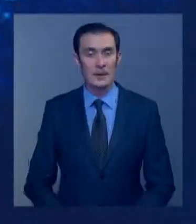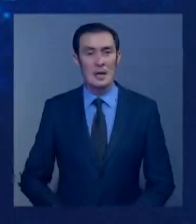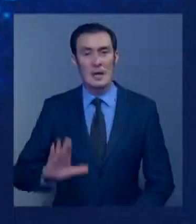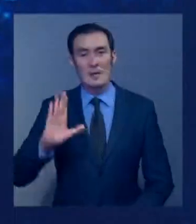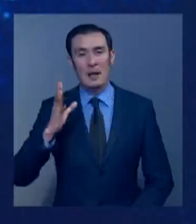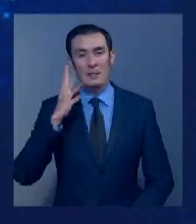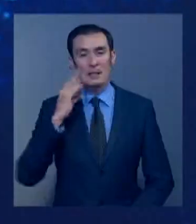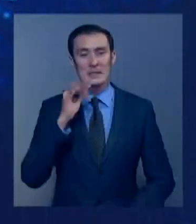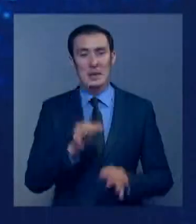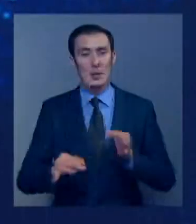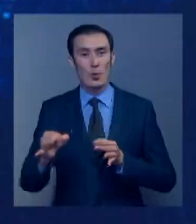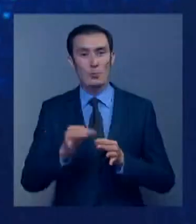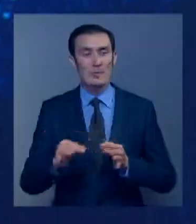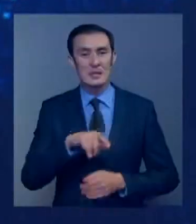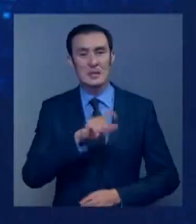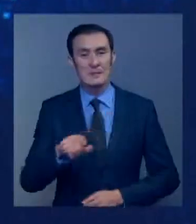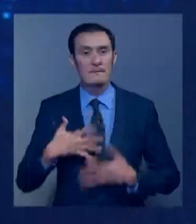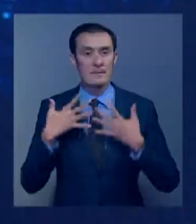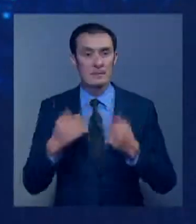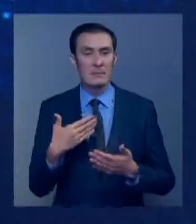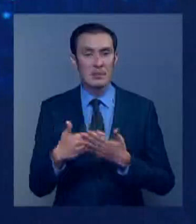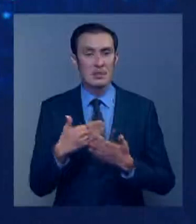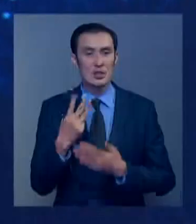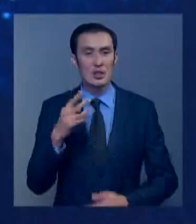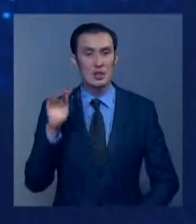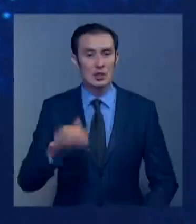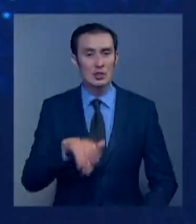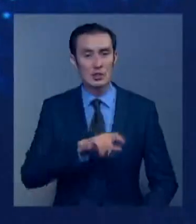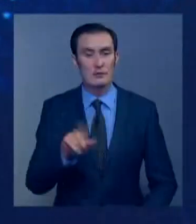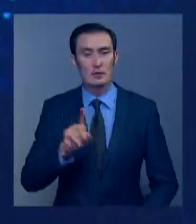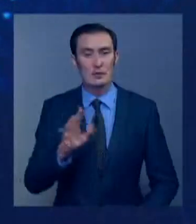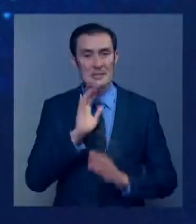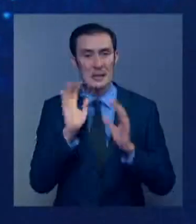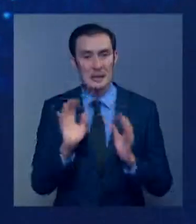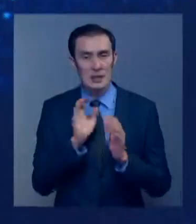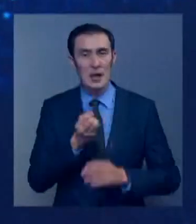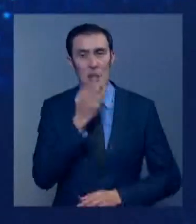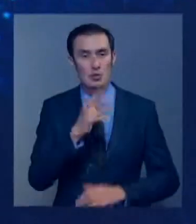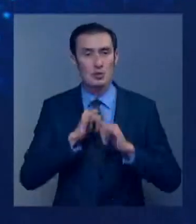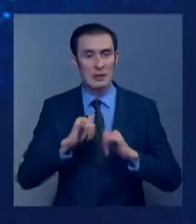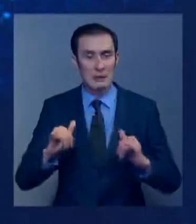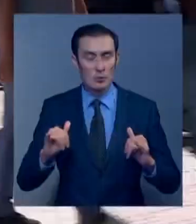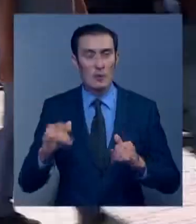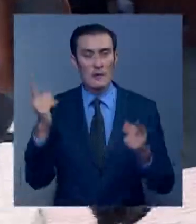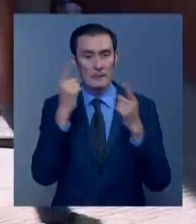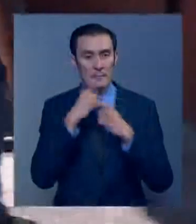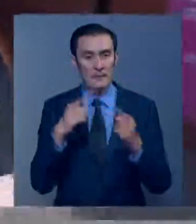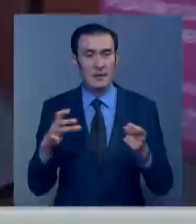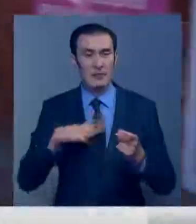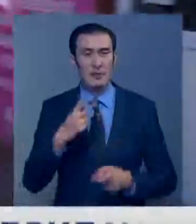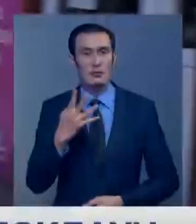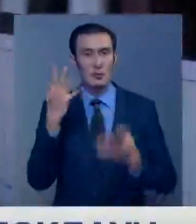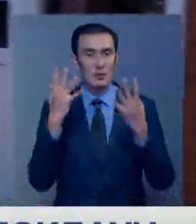В Алматинской области число выздоровевших приближается к 3000. Чтобы сохранить положительную динамику, в регионе объявили